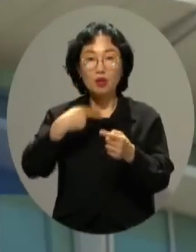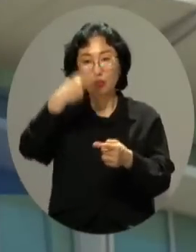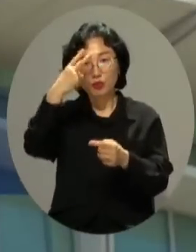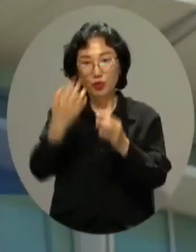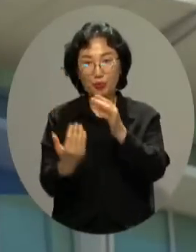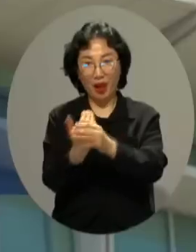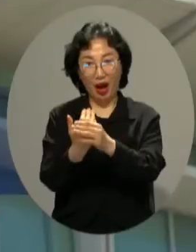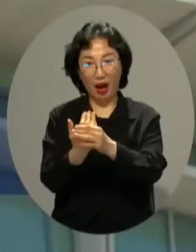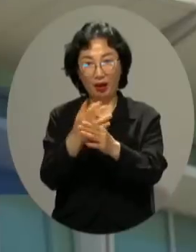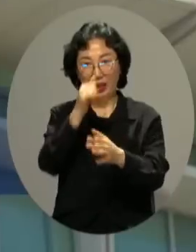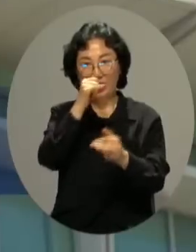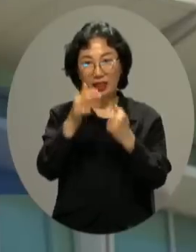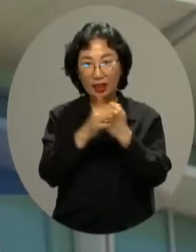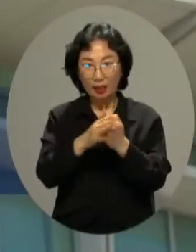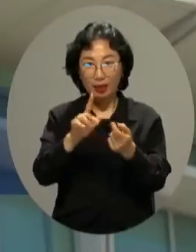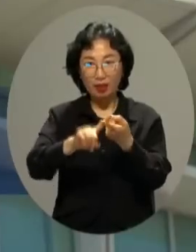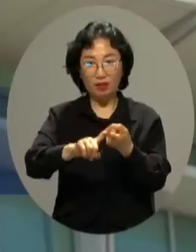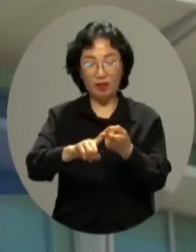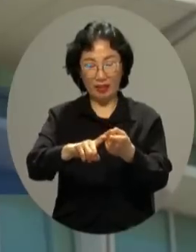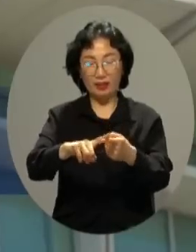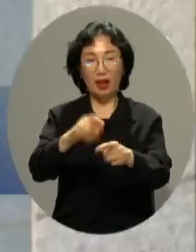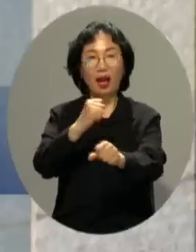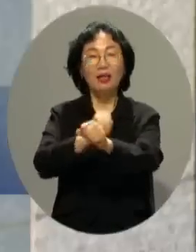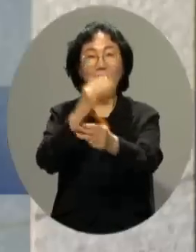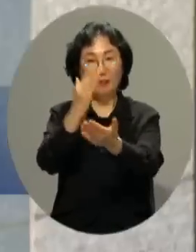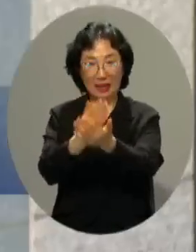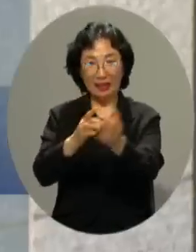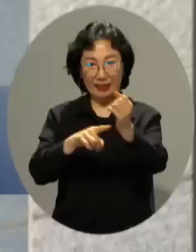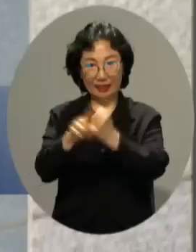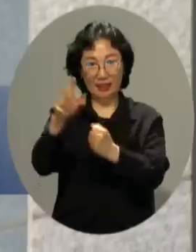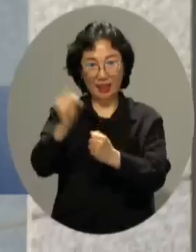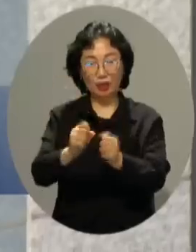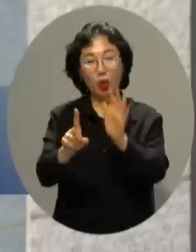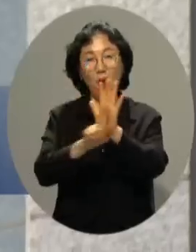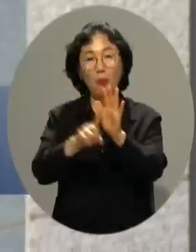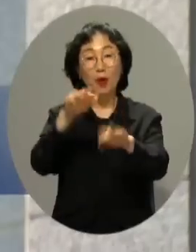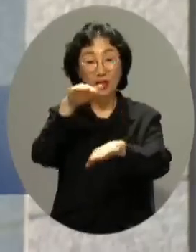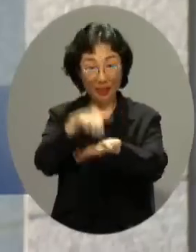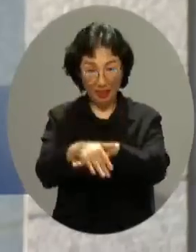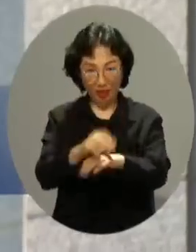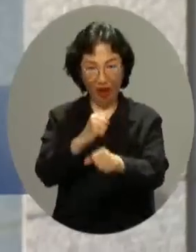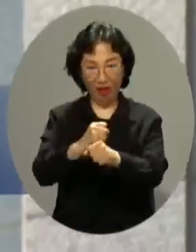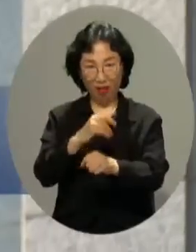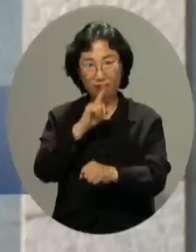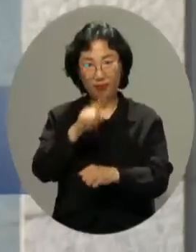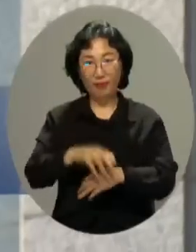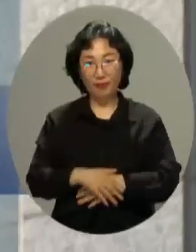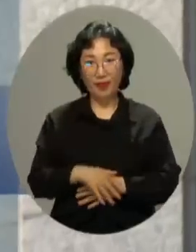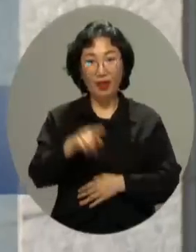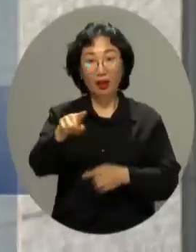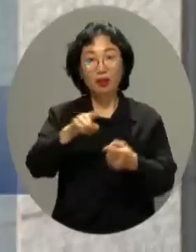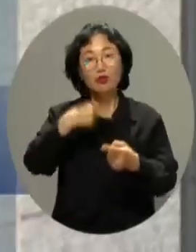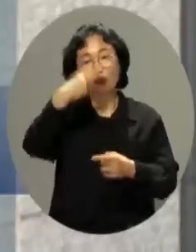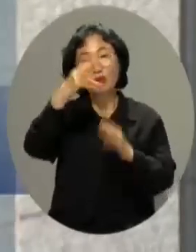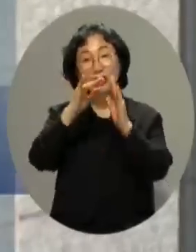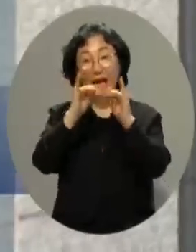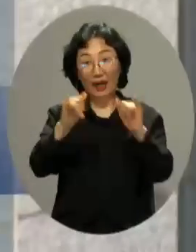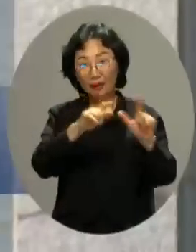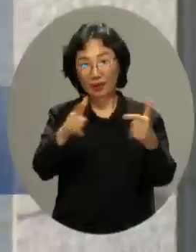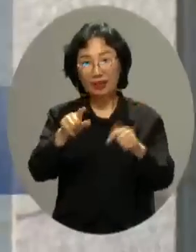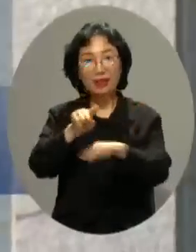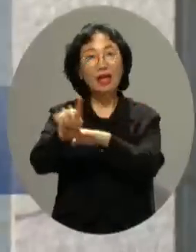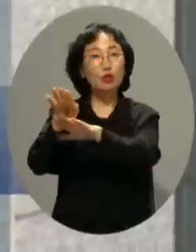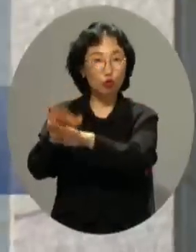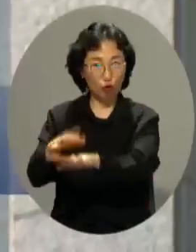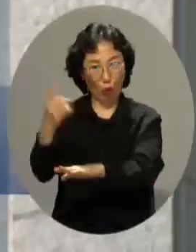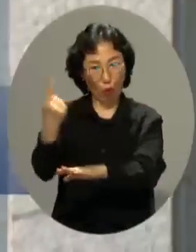사고가 나서 우리 좀 자정없이도 하면서 캠페인성으로 한 거예요. 전날 술 드신 분들은 차를 좀 놓고